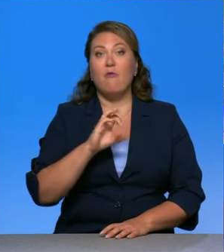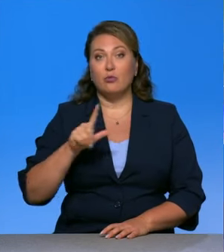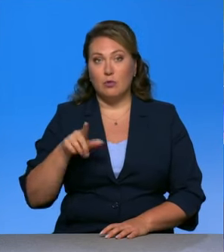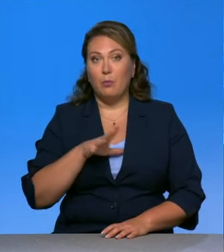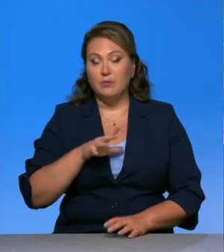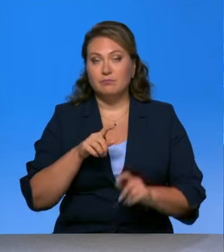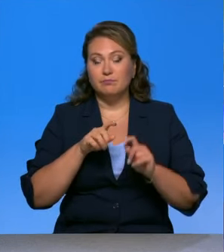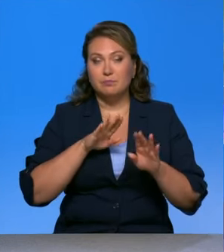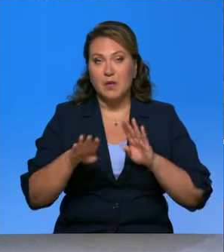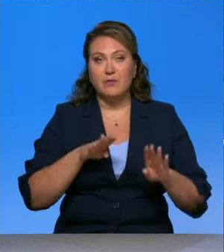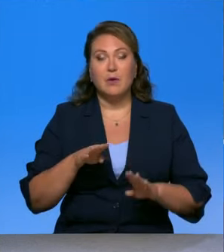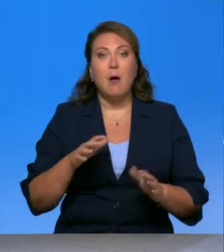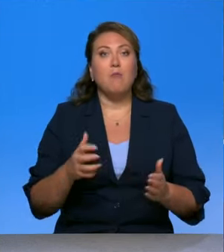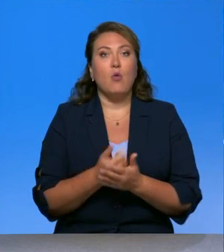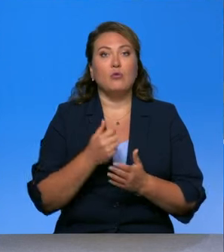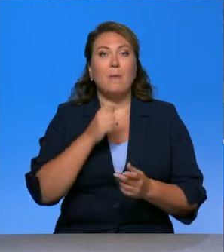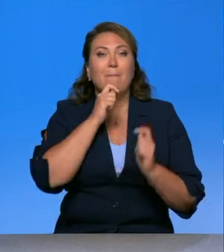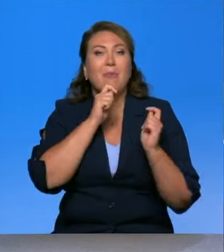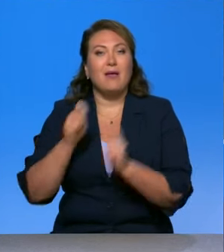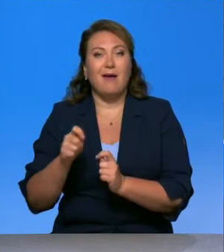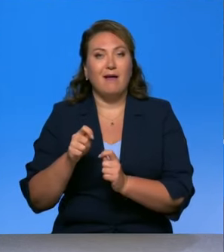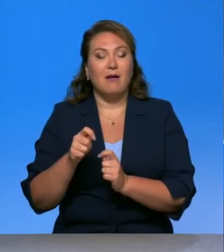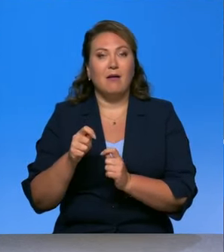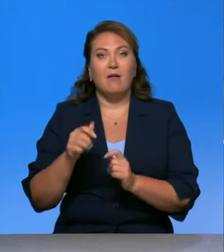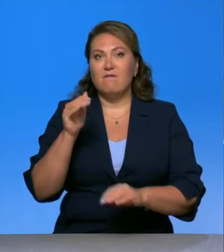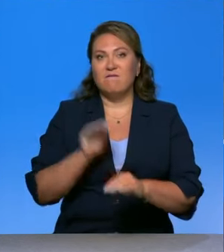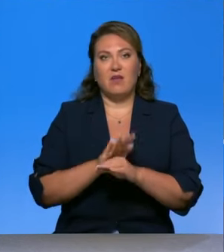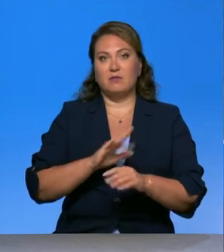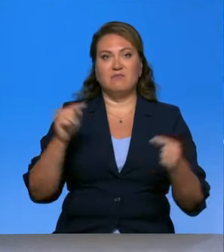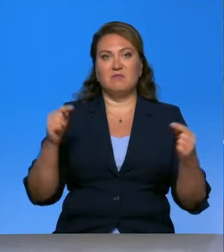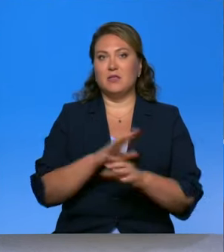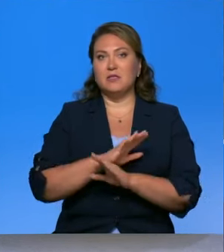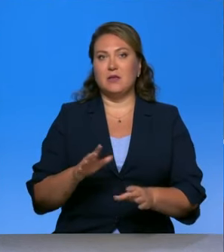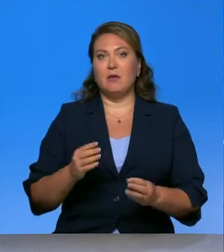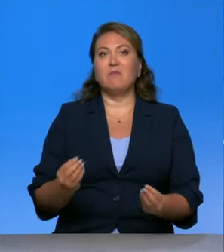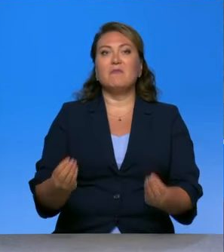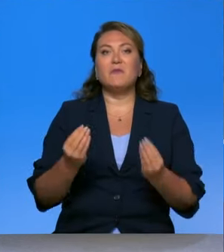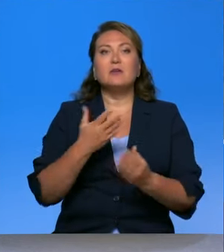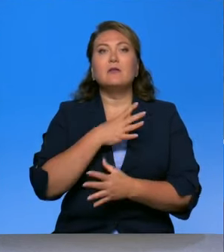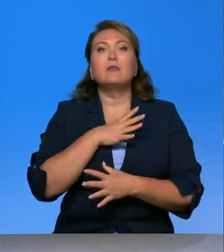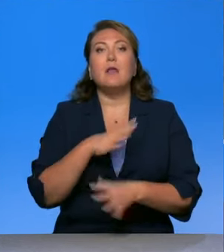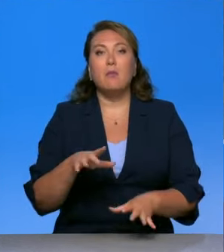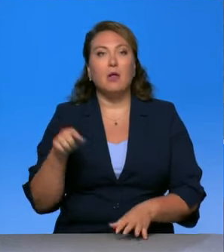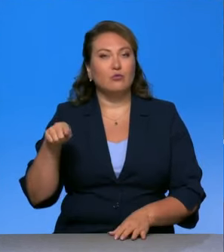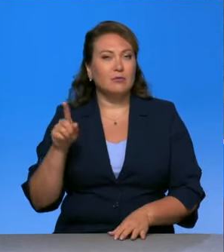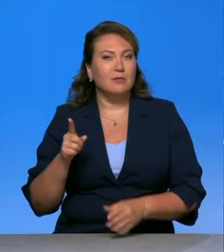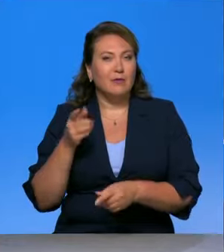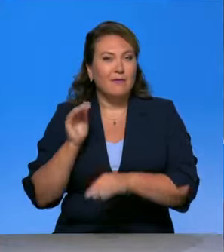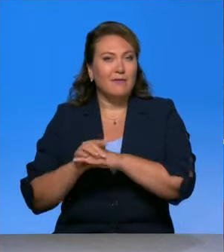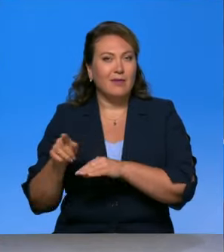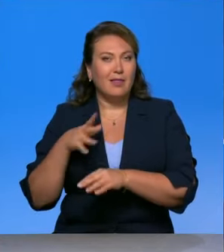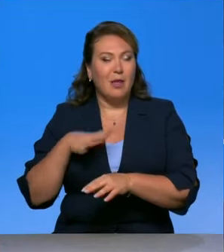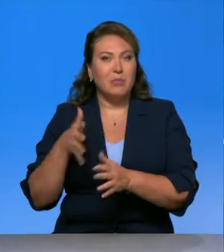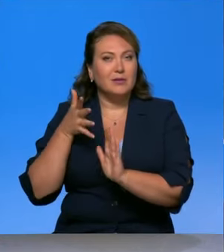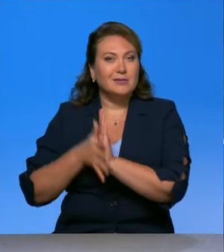не те подарки они подготовили. Не статусное? Да. Вот то, что не, им не нужно. Не изучили они то,